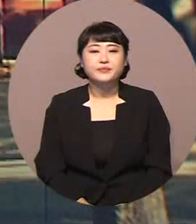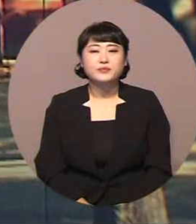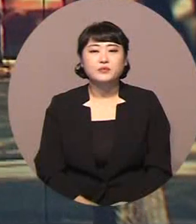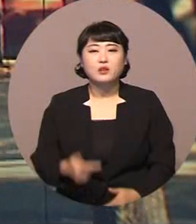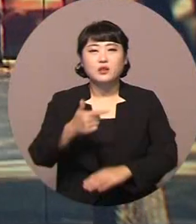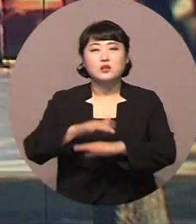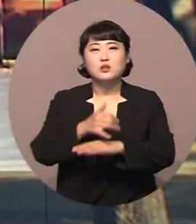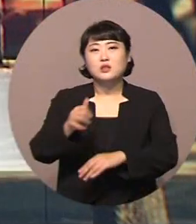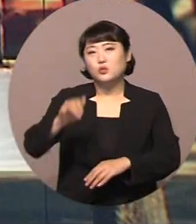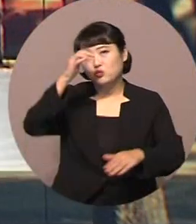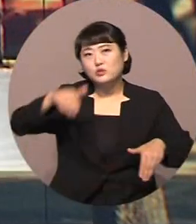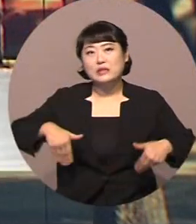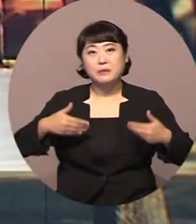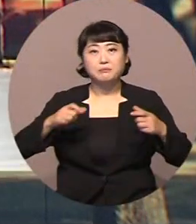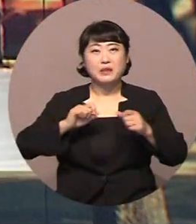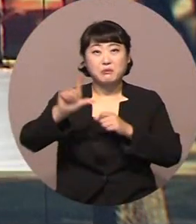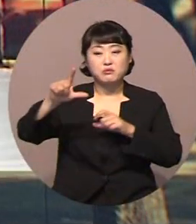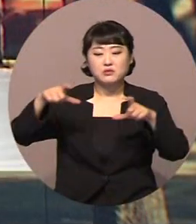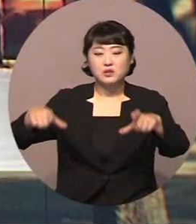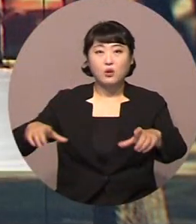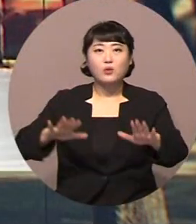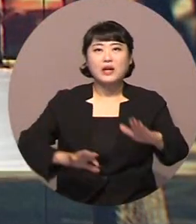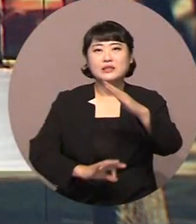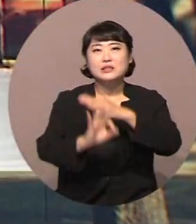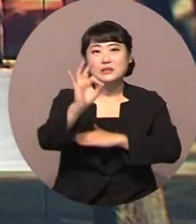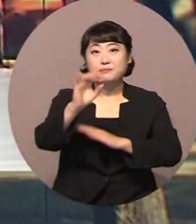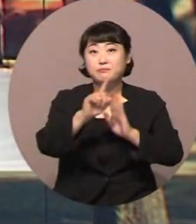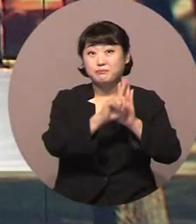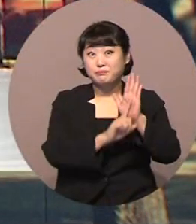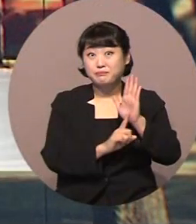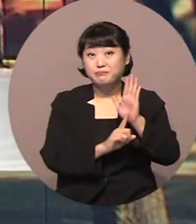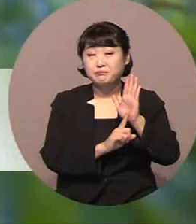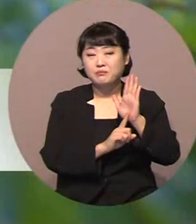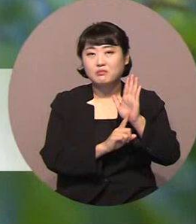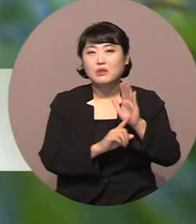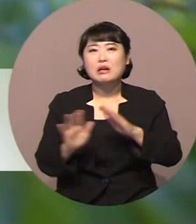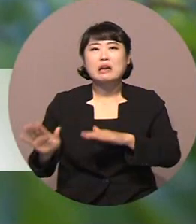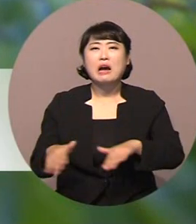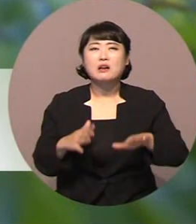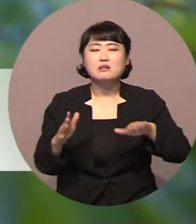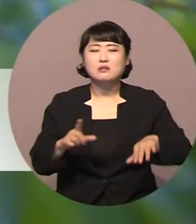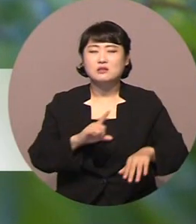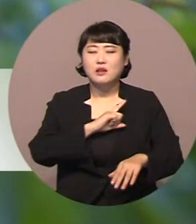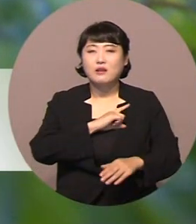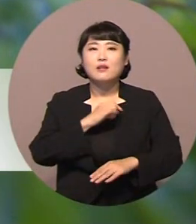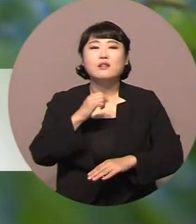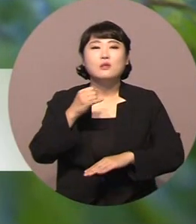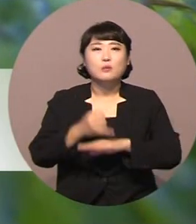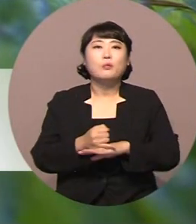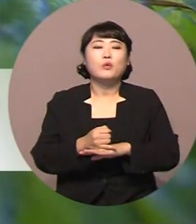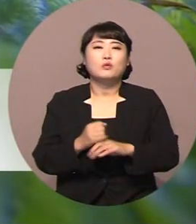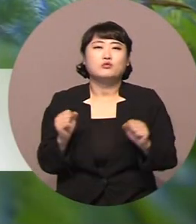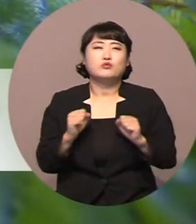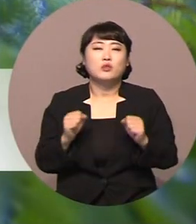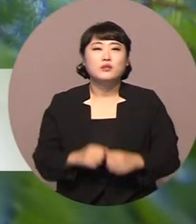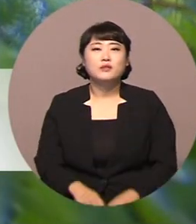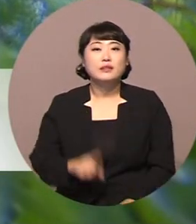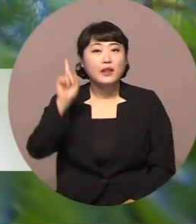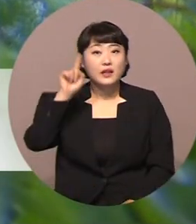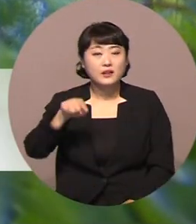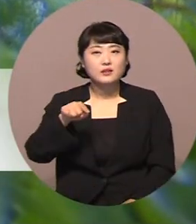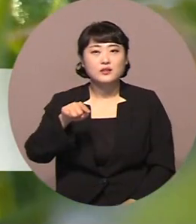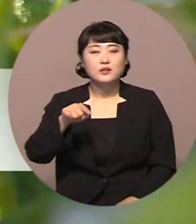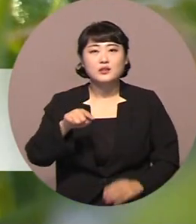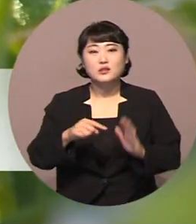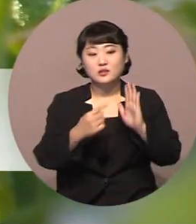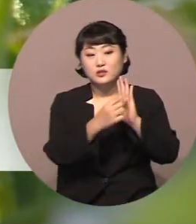대전과 세중 충남 대부분 지역에 오늘 아침 최저 기온이 올 가을들어 가장 낮은 기온을 기록한 가운데 내일도 내륙을